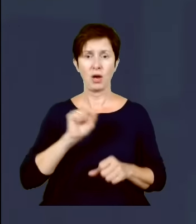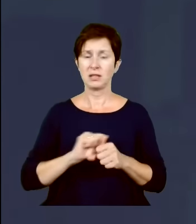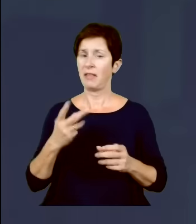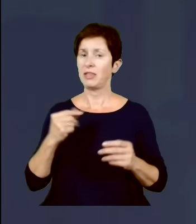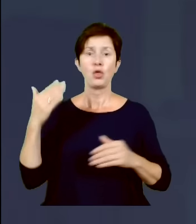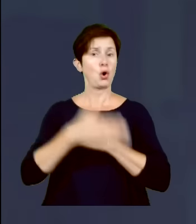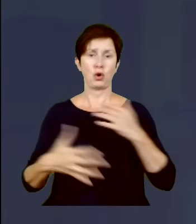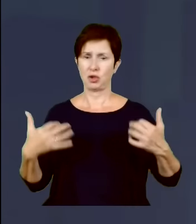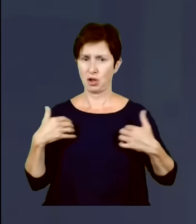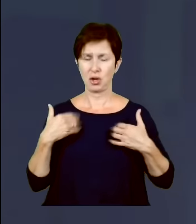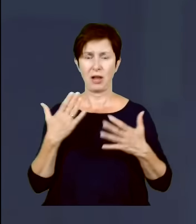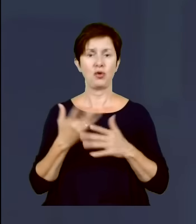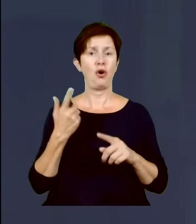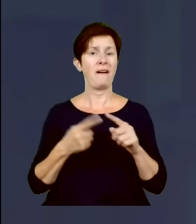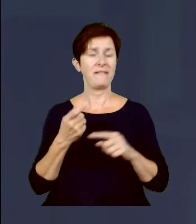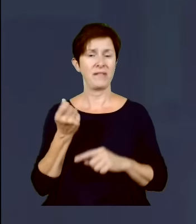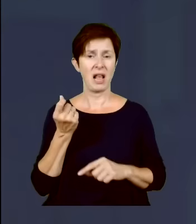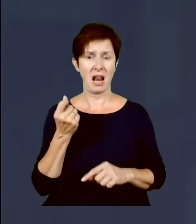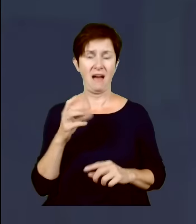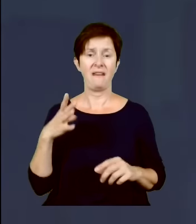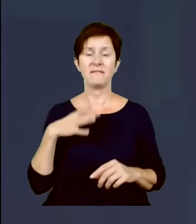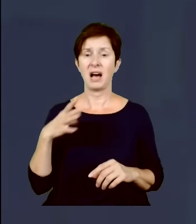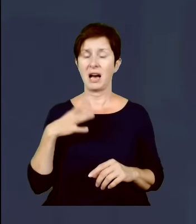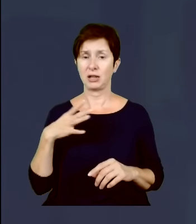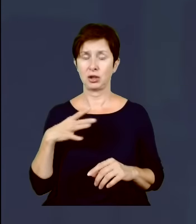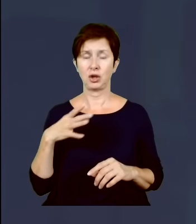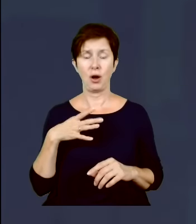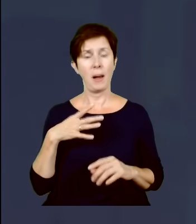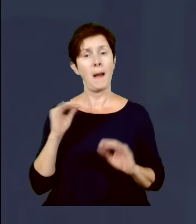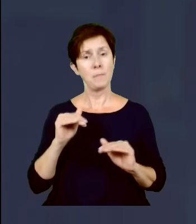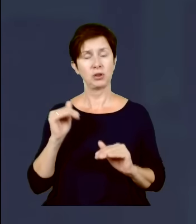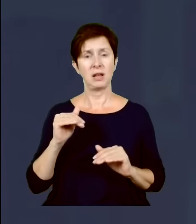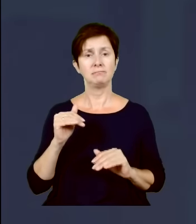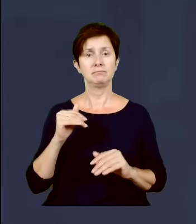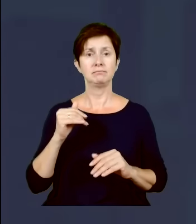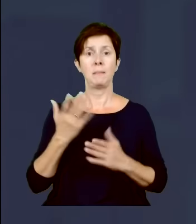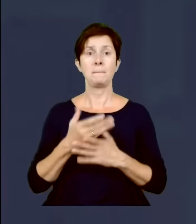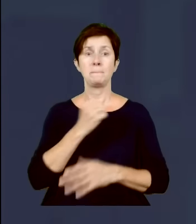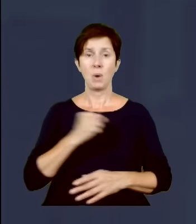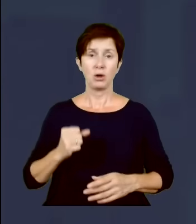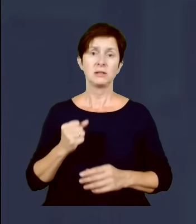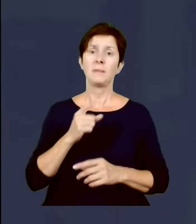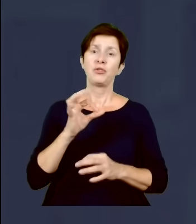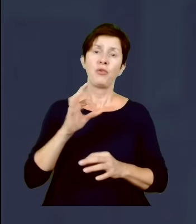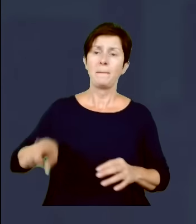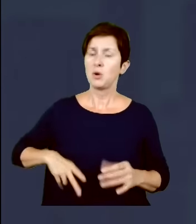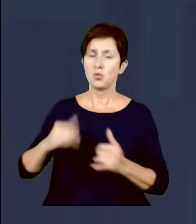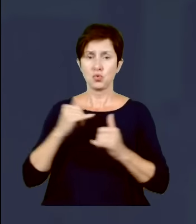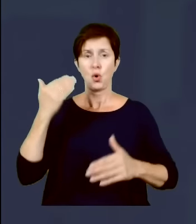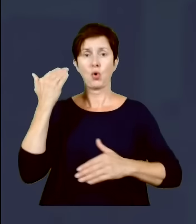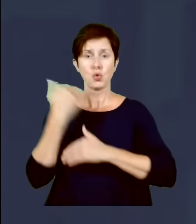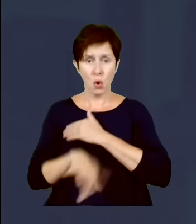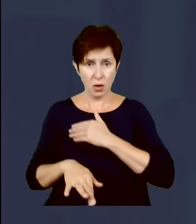na chwilę i warto w lustro móc patrzeć po tym jak się już tą misję spełni ale takie małe